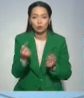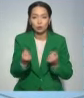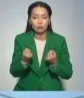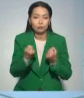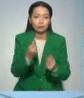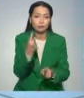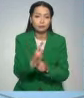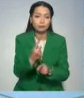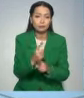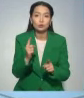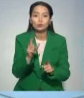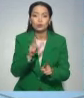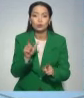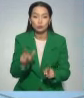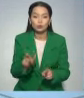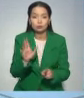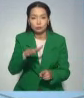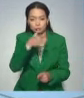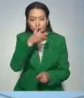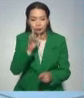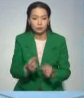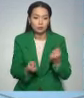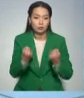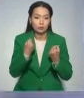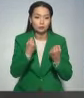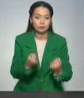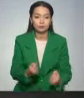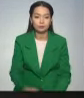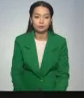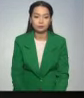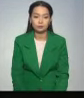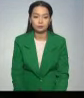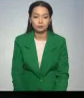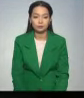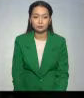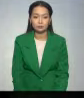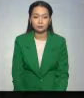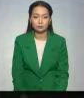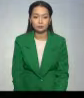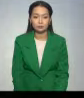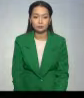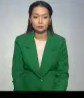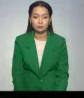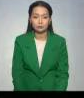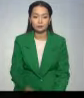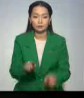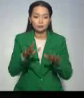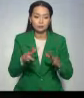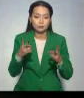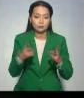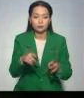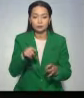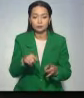что заставило людей рисковать в репортаже Ирины якуниной прибыли на место происшествия